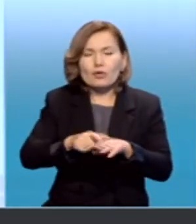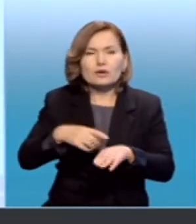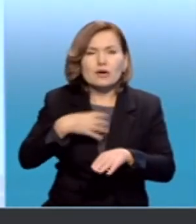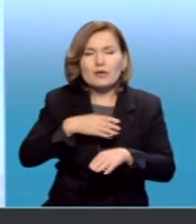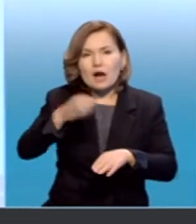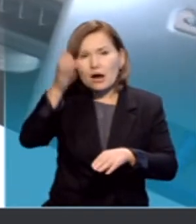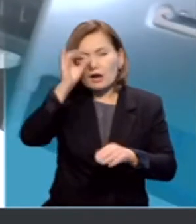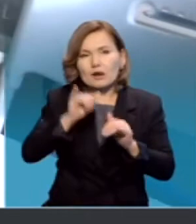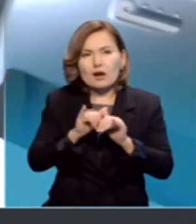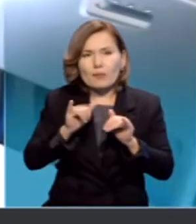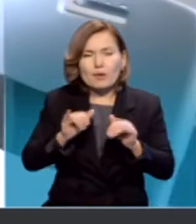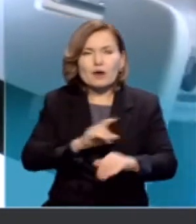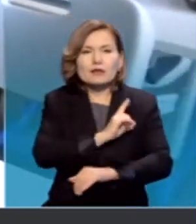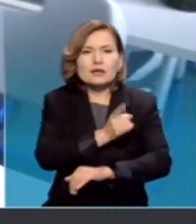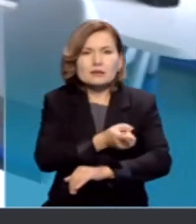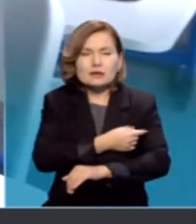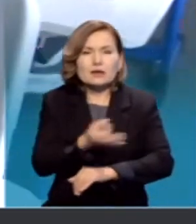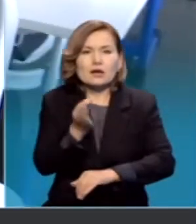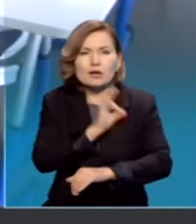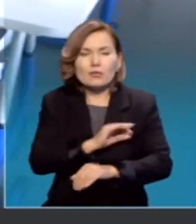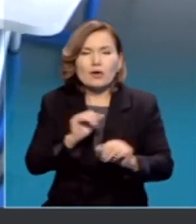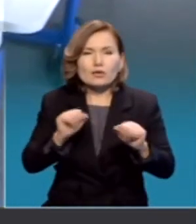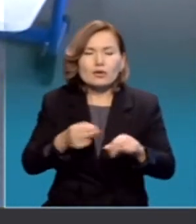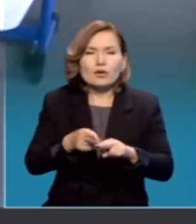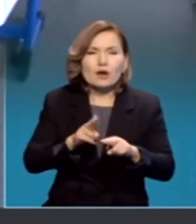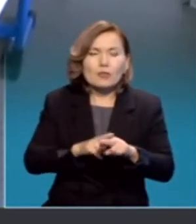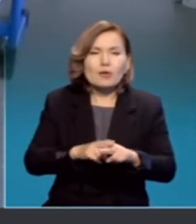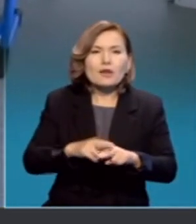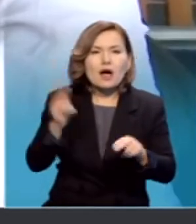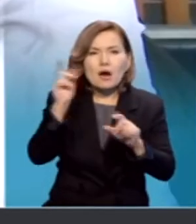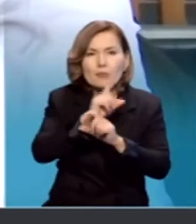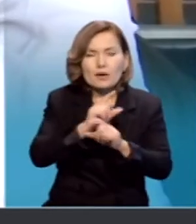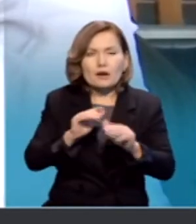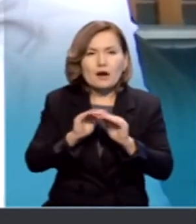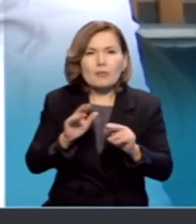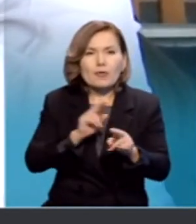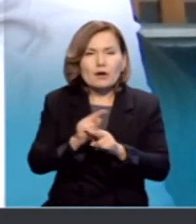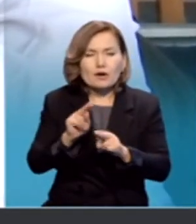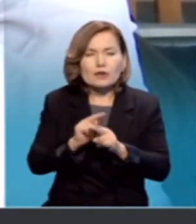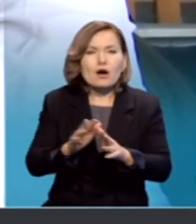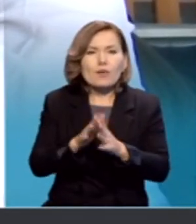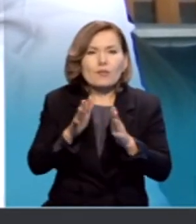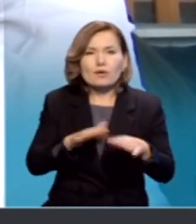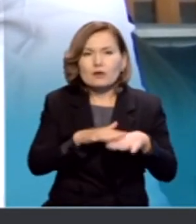дамуы барлық салаға күш береді. Президенттің қазіргі ұрпақты ілім білімге ұмтылуға, жаңашылдыққа жақын